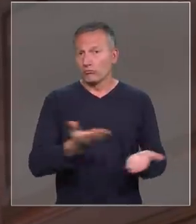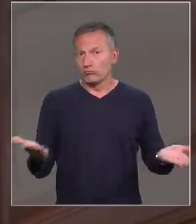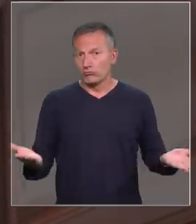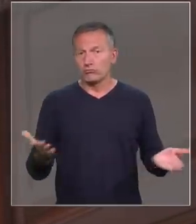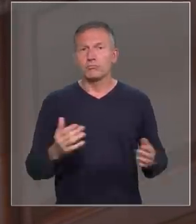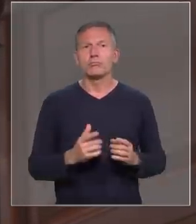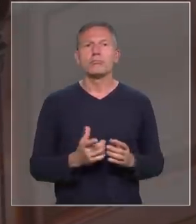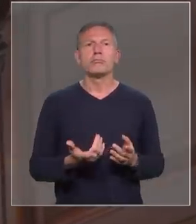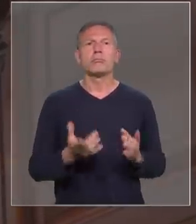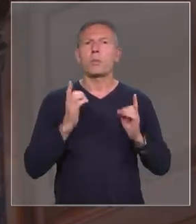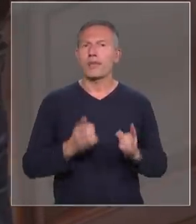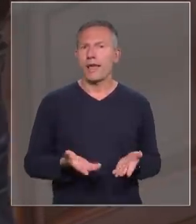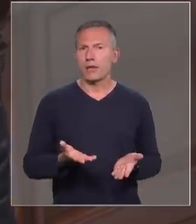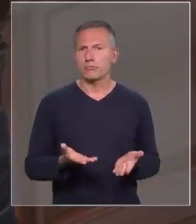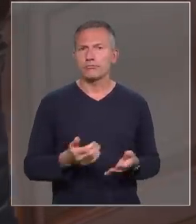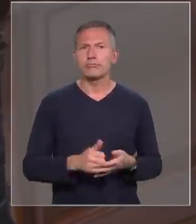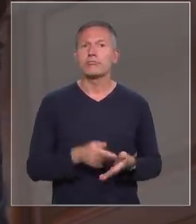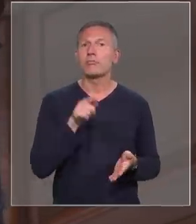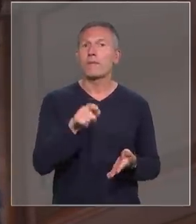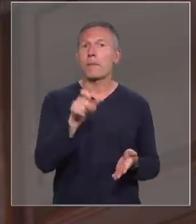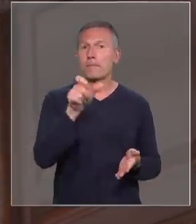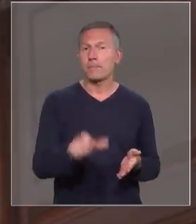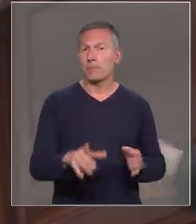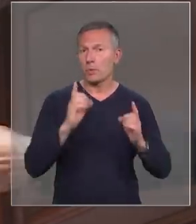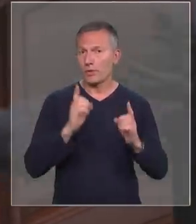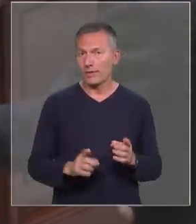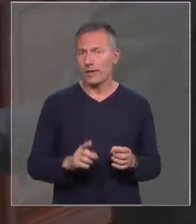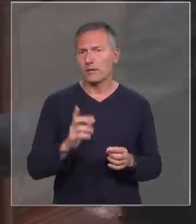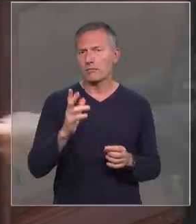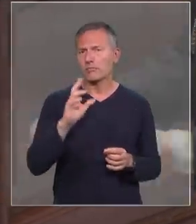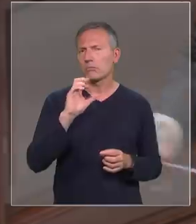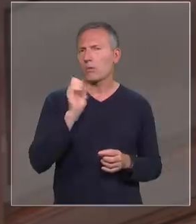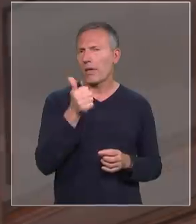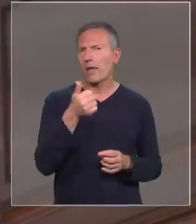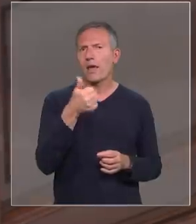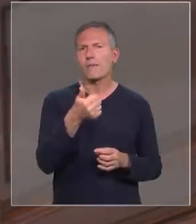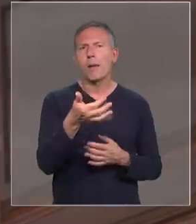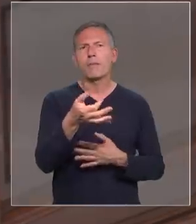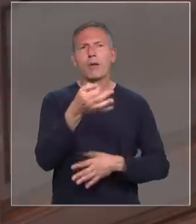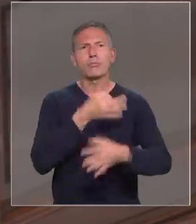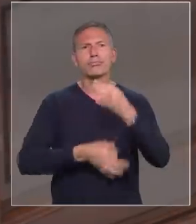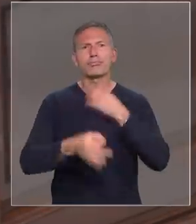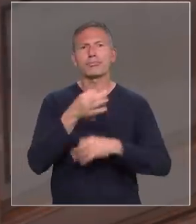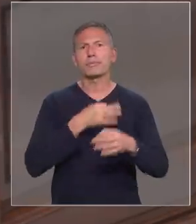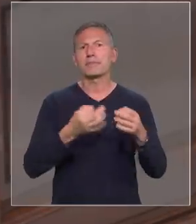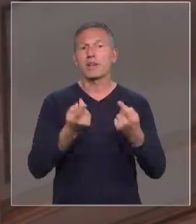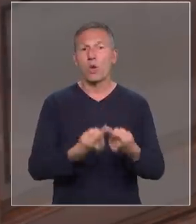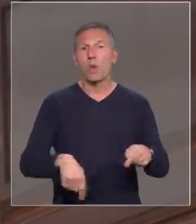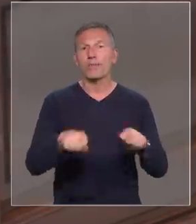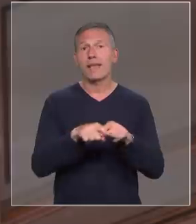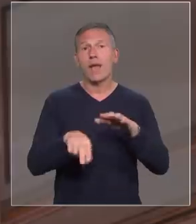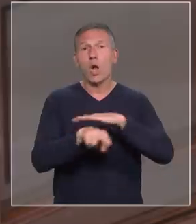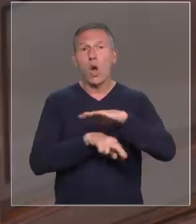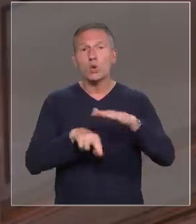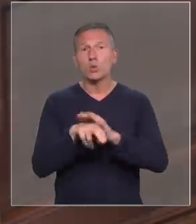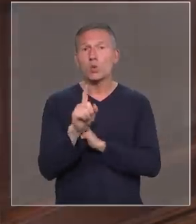Messieurs les députés, Monsieur le député Michel Sala, d'abord, vous avez cité ce comité ressources en eau qui s'est tenu